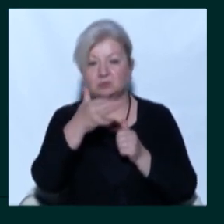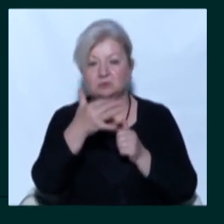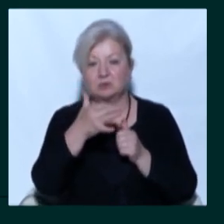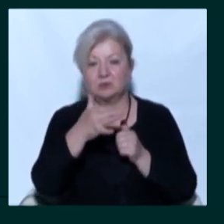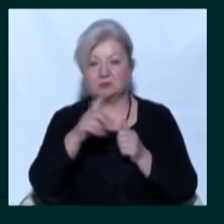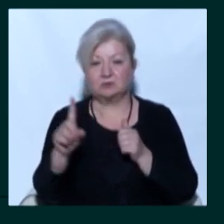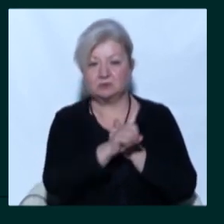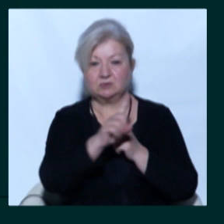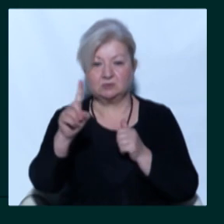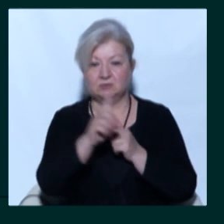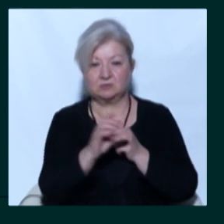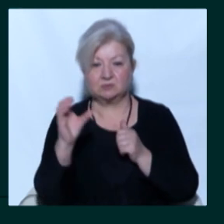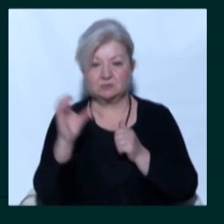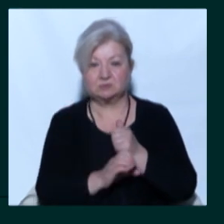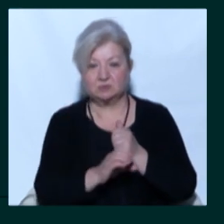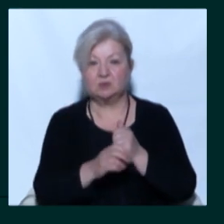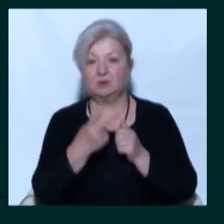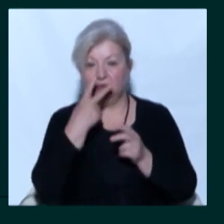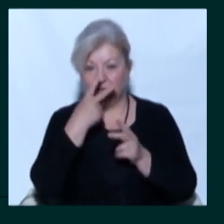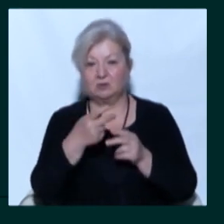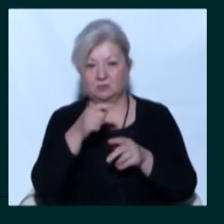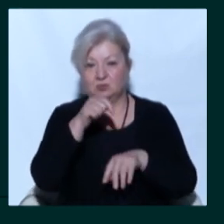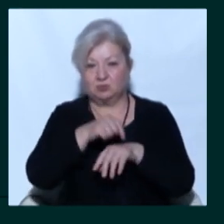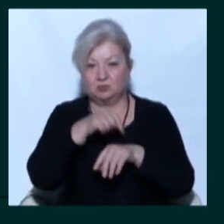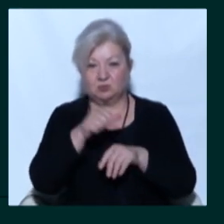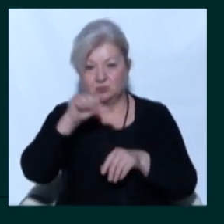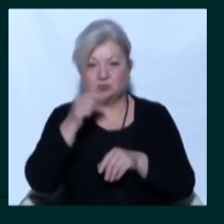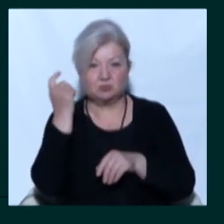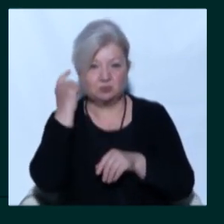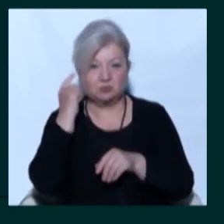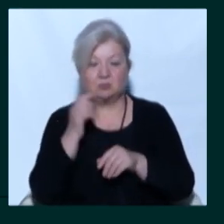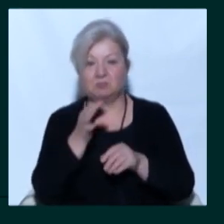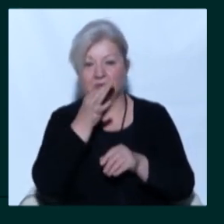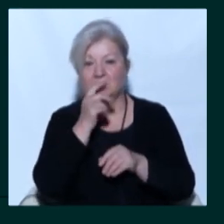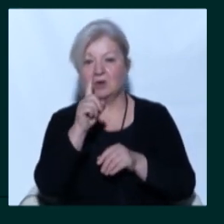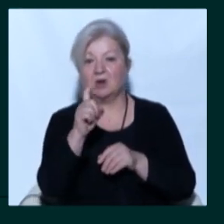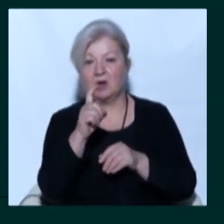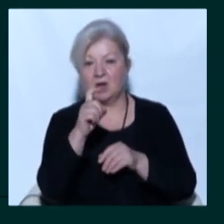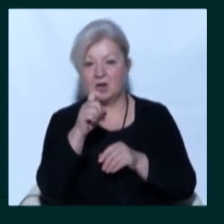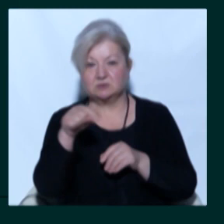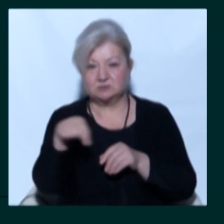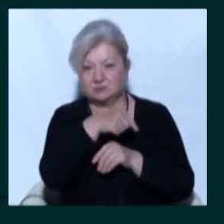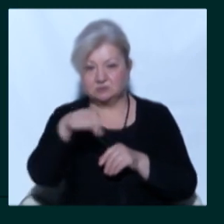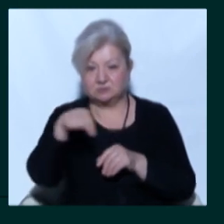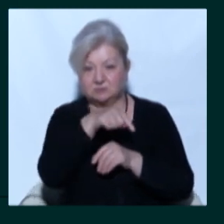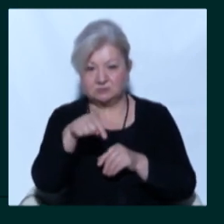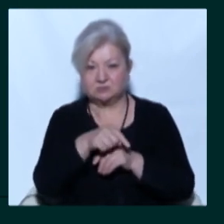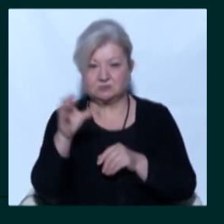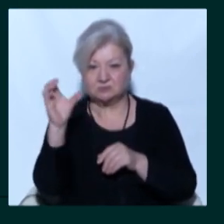მე 100 რხევა წამში, 200. ამპლიტუდით ყველა